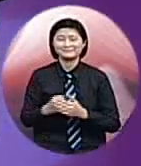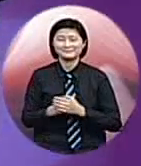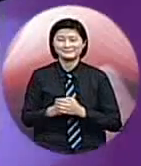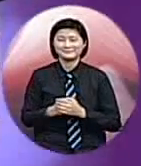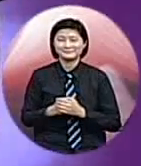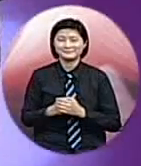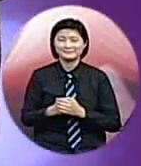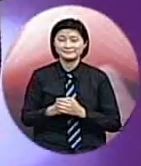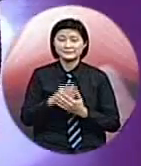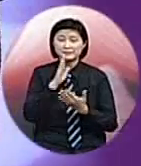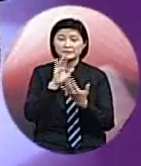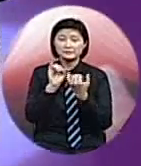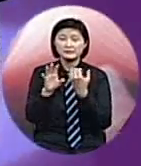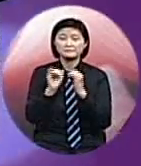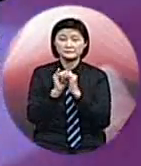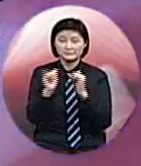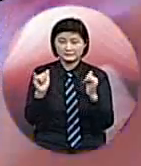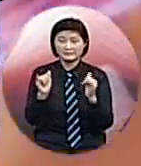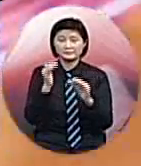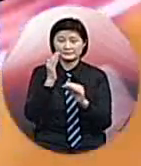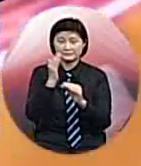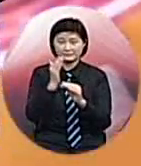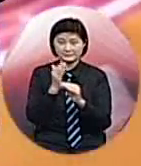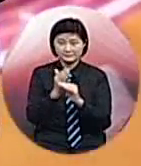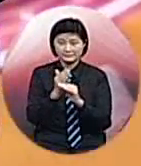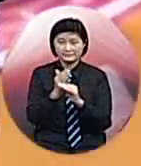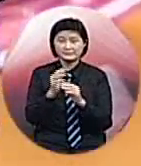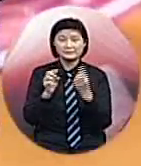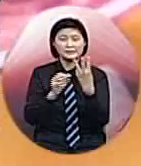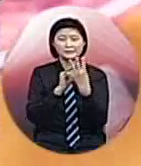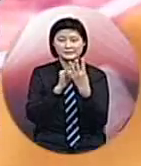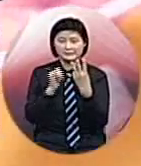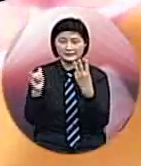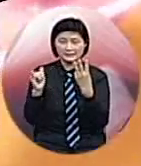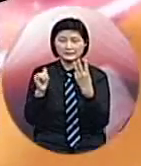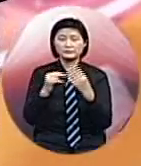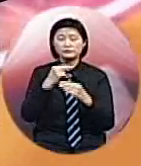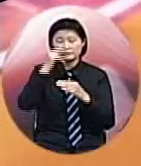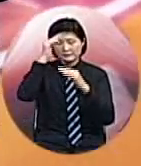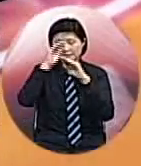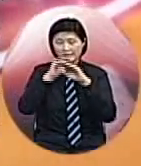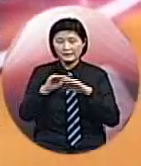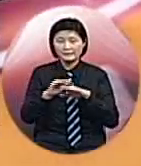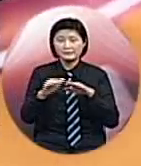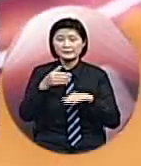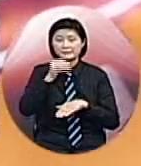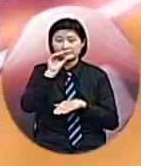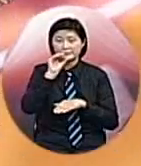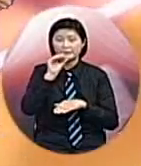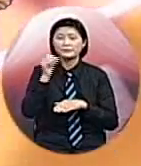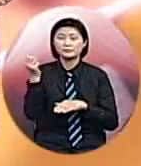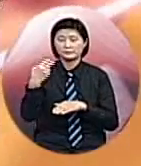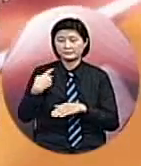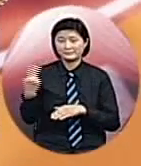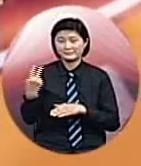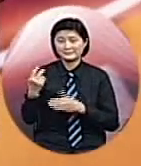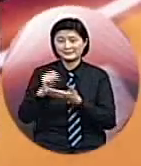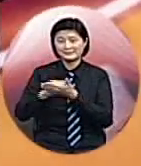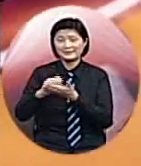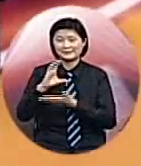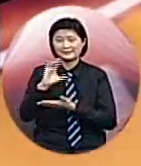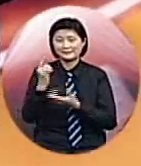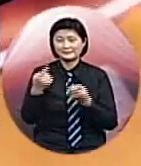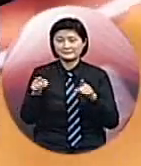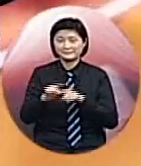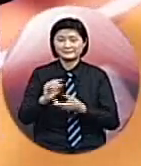됩니다. 정답을 맞추신 분께는 뭘 드리죠? 네, 먼저 세 분께는요 숙취해소 음료 그리고 이부영 씨, 길정화, 싸인 씨들